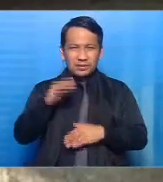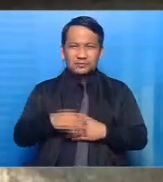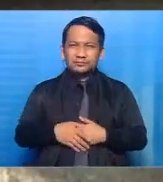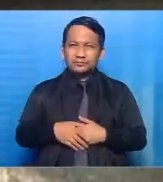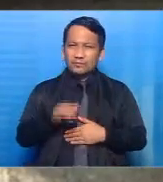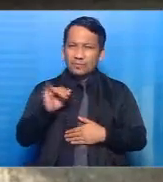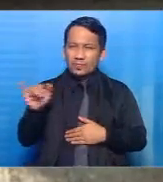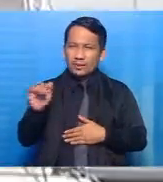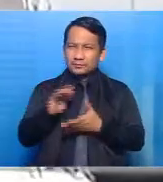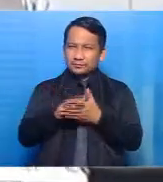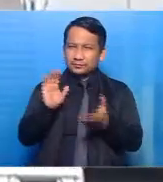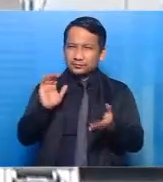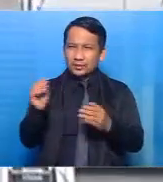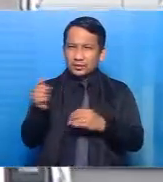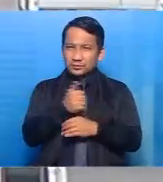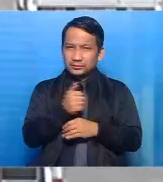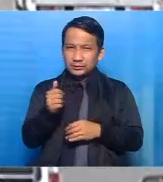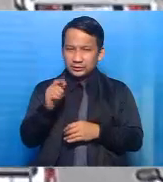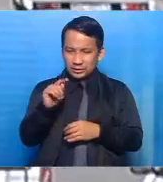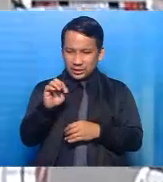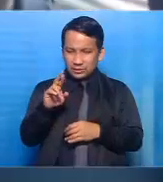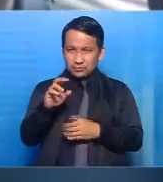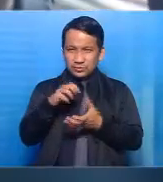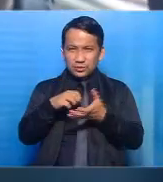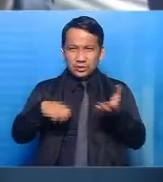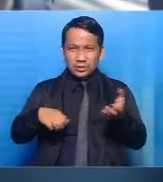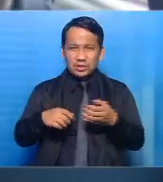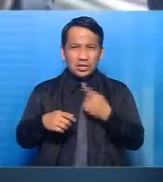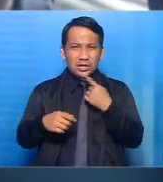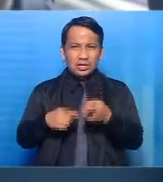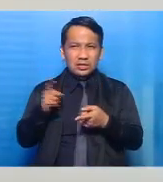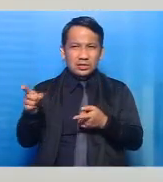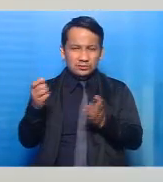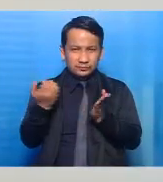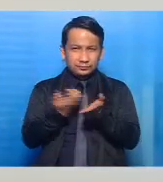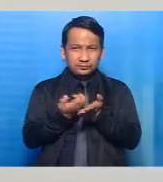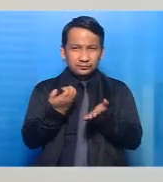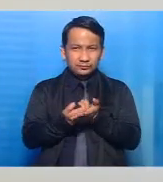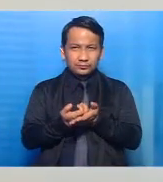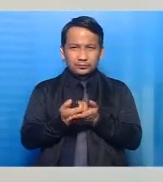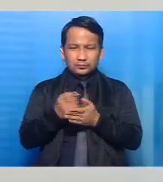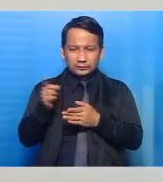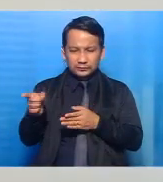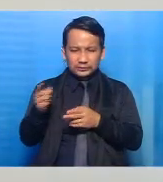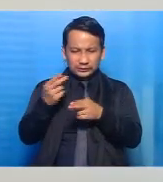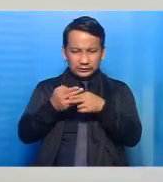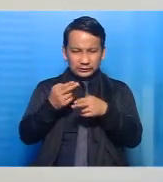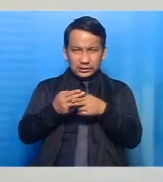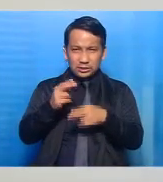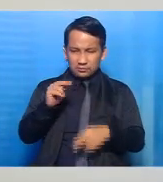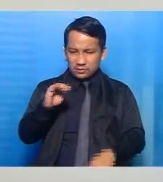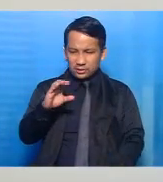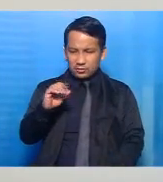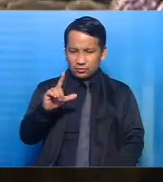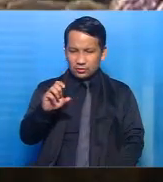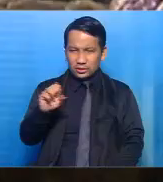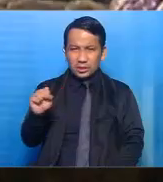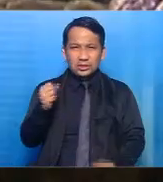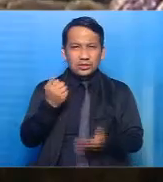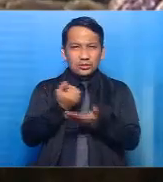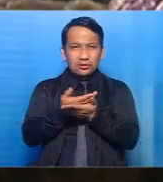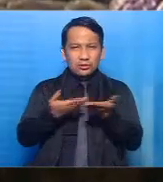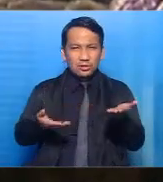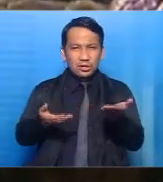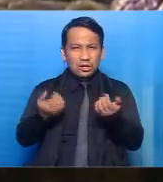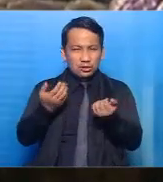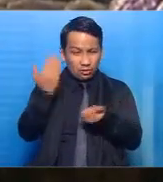Naitala rin ang pagtaas ng antas sa transport costs. Paliwanag na ekonomista na si Nicolas Mapa, supply issue ang dahilan ng pag-arangkada